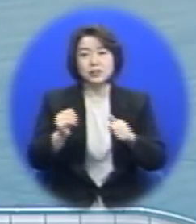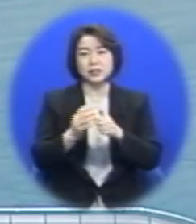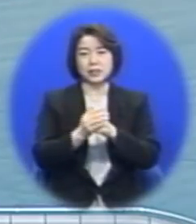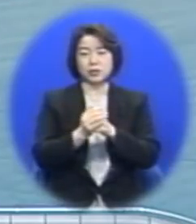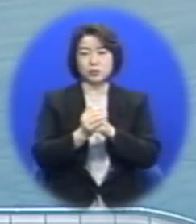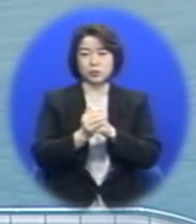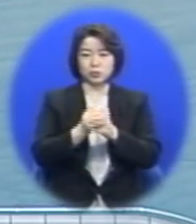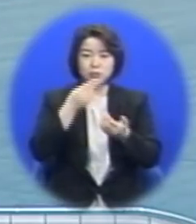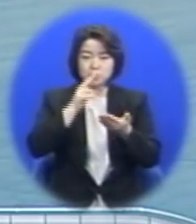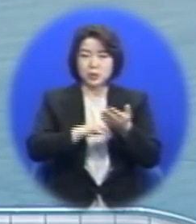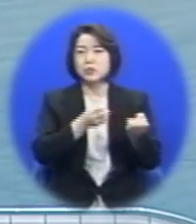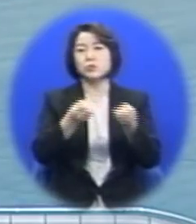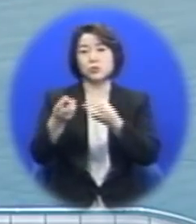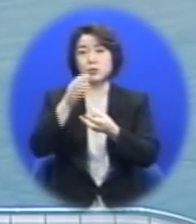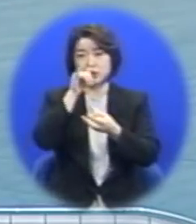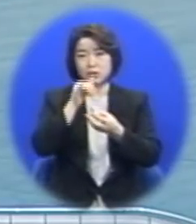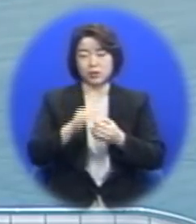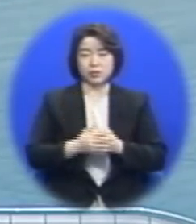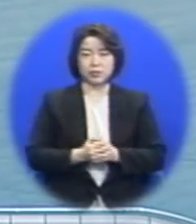일부입니다.